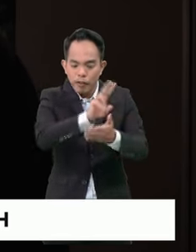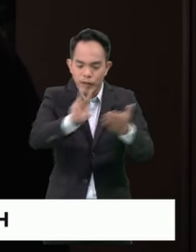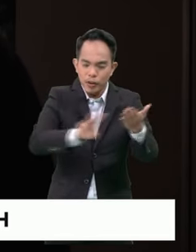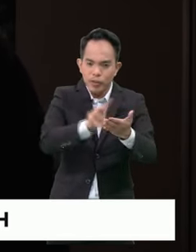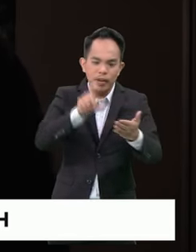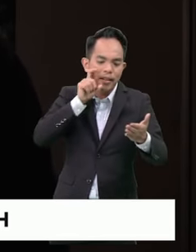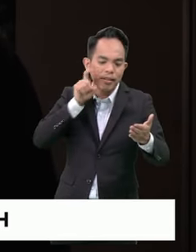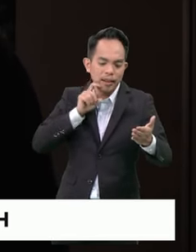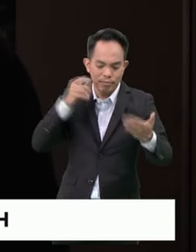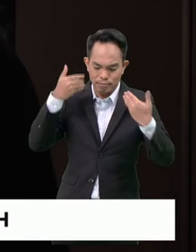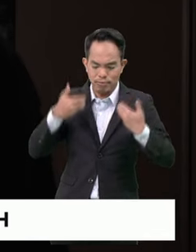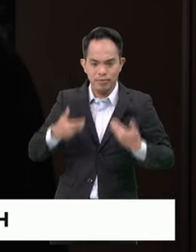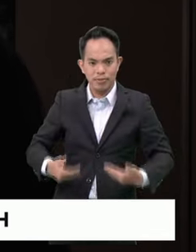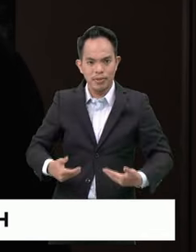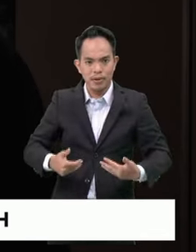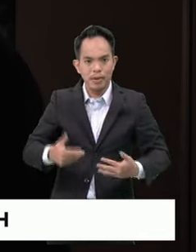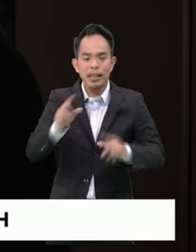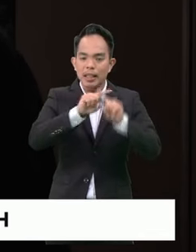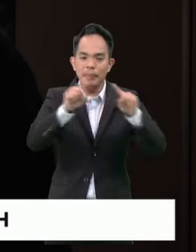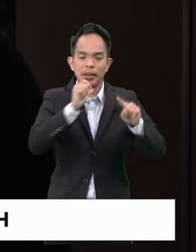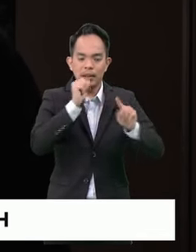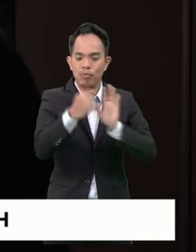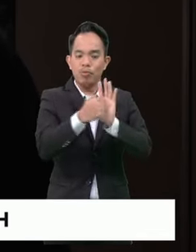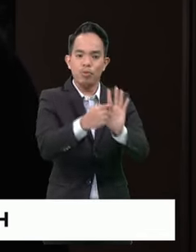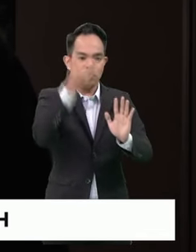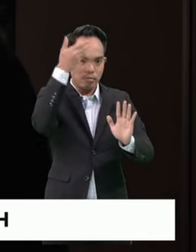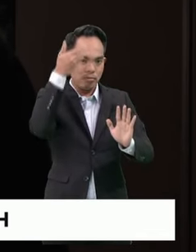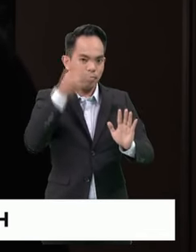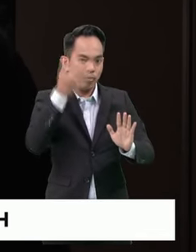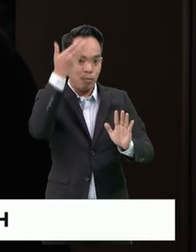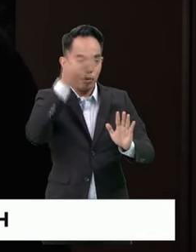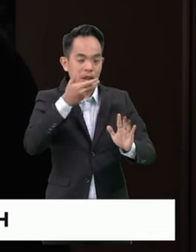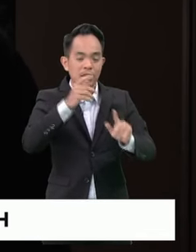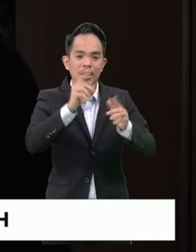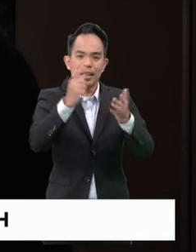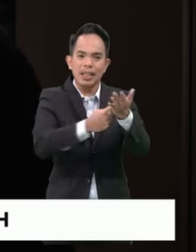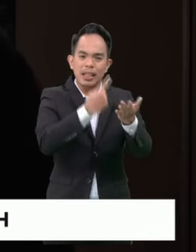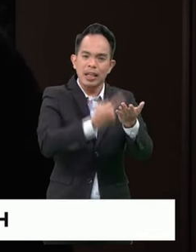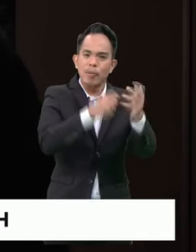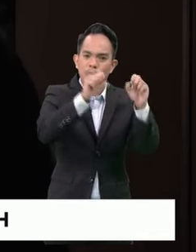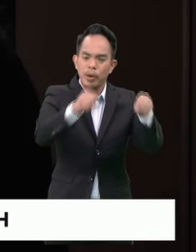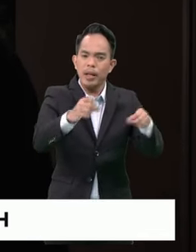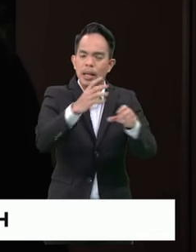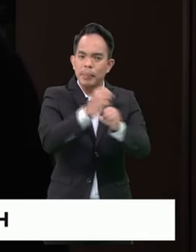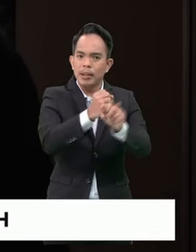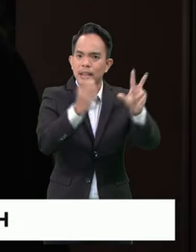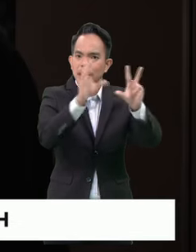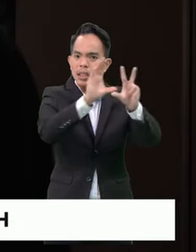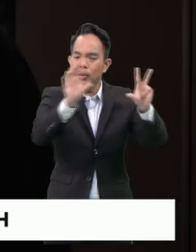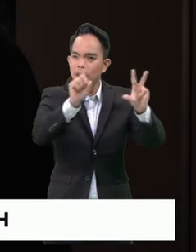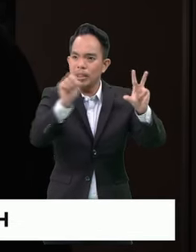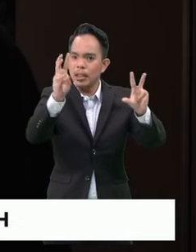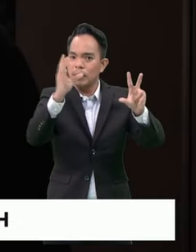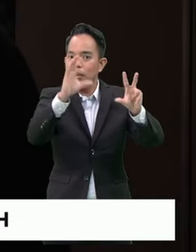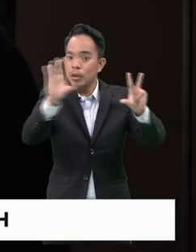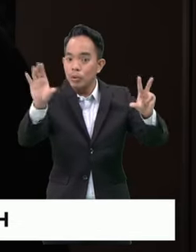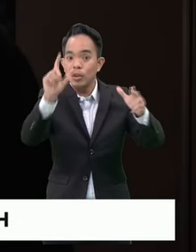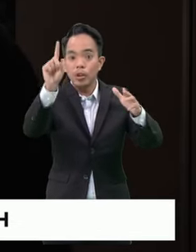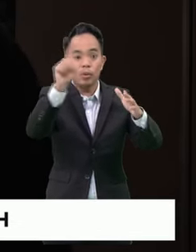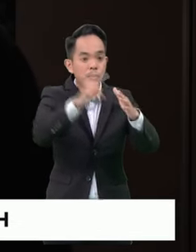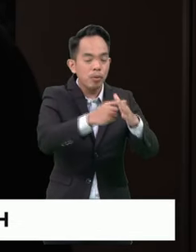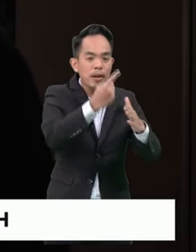tak senonoh. Tapi tak tunjuk muka lah. Kadang-kadang saya boleh dapat 300 hingga 600 bulan. Lepas